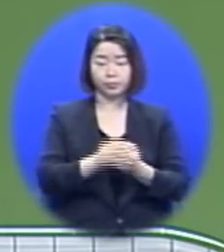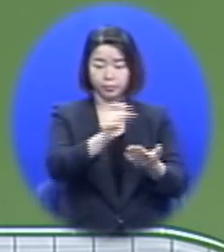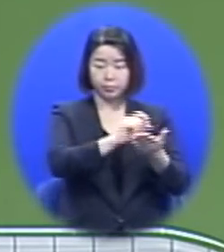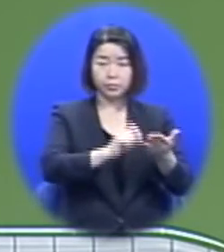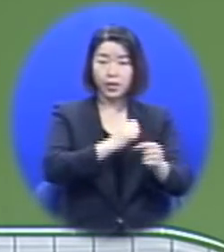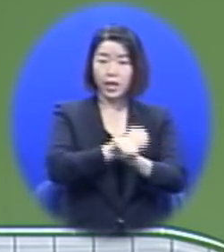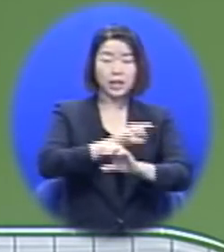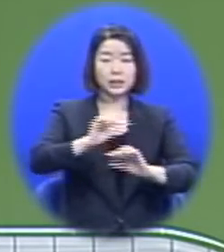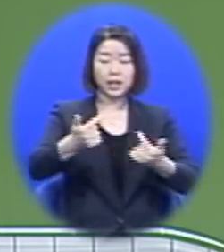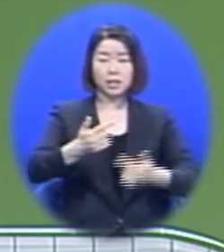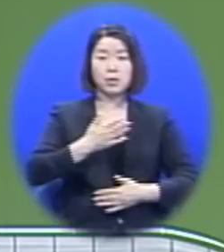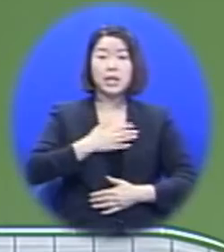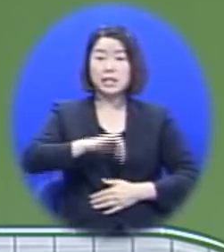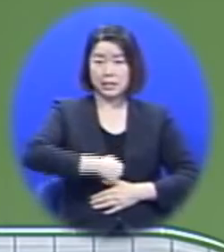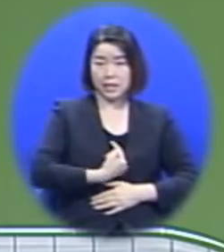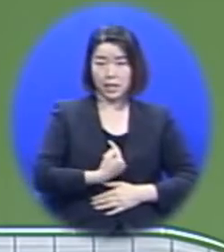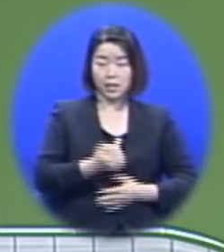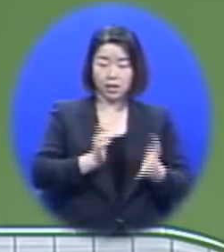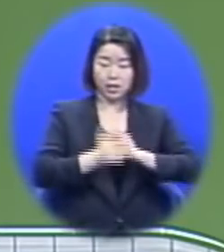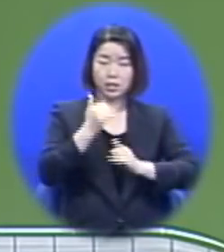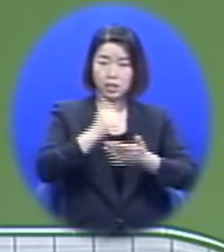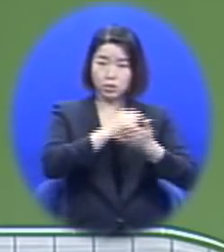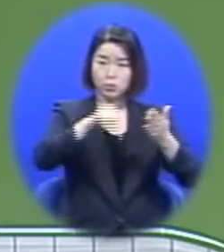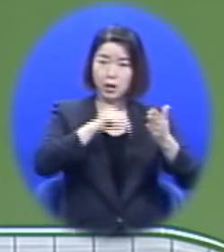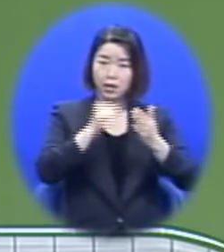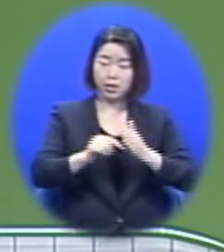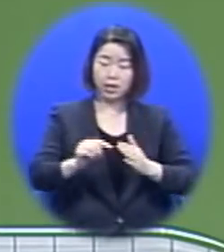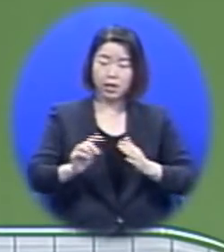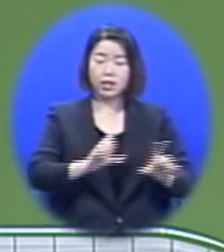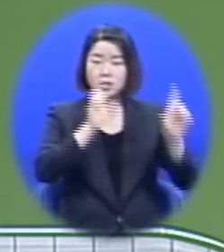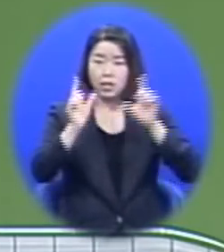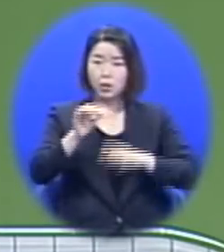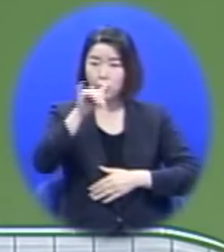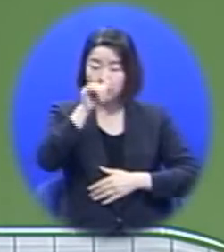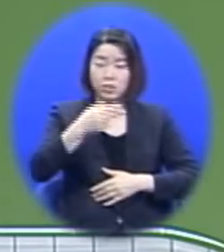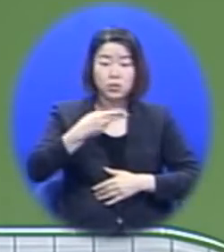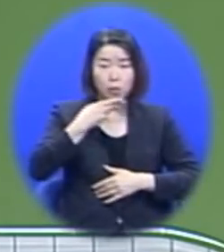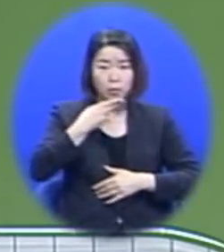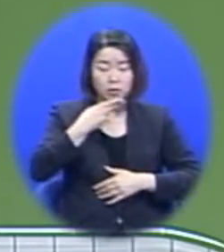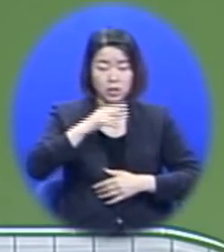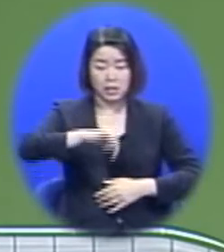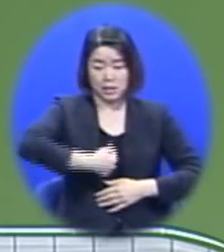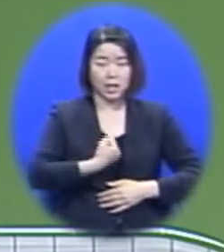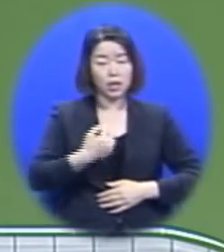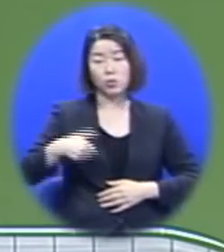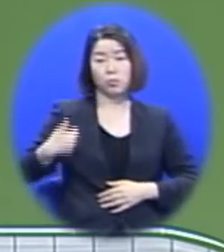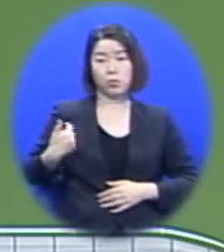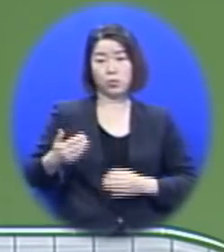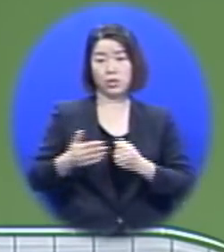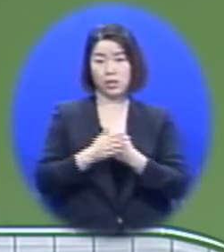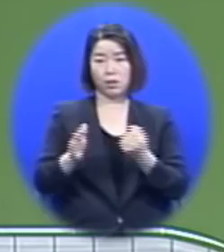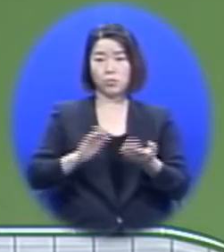기록하지 않으면 자기가 예수님 안에 거하는 삶을 사는지 안 사는지를 스스로도 모르는 거예요. 스스로도.